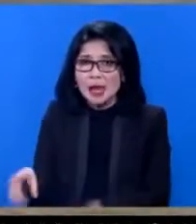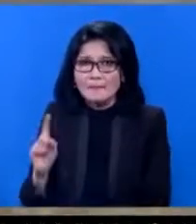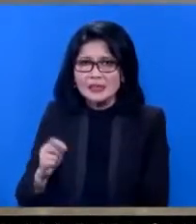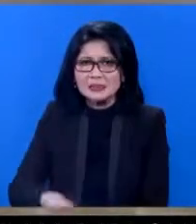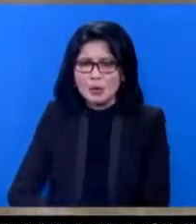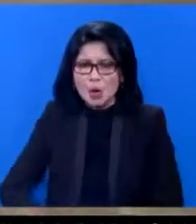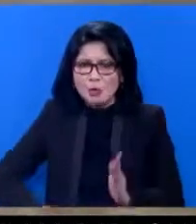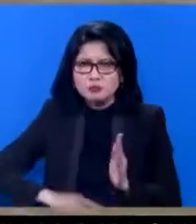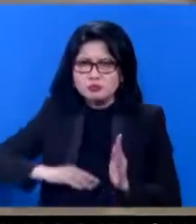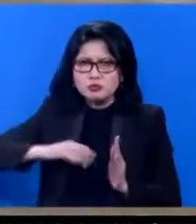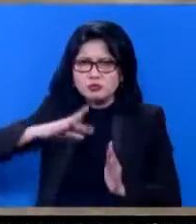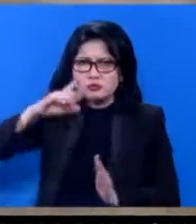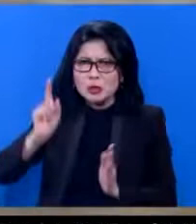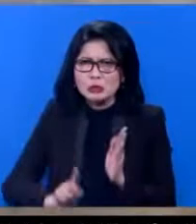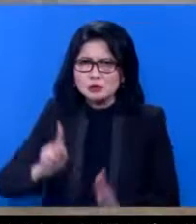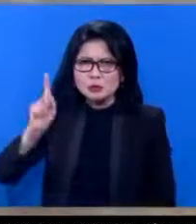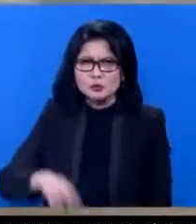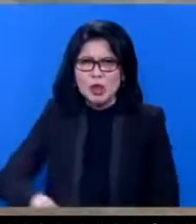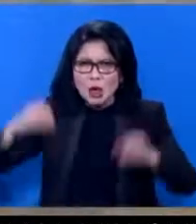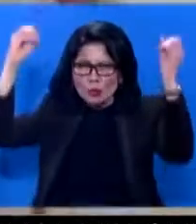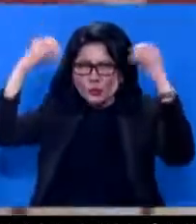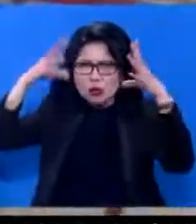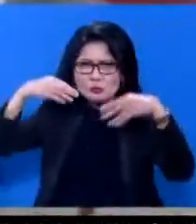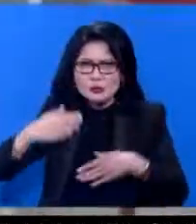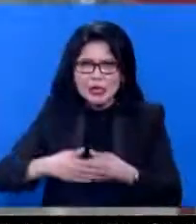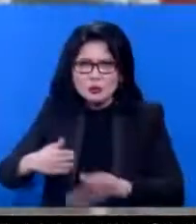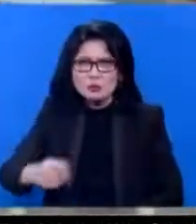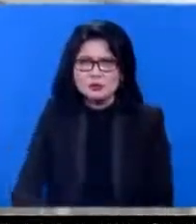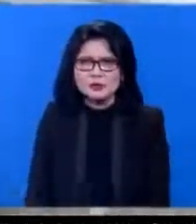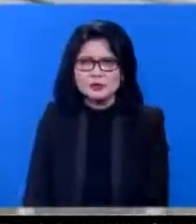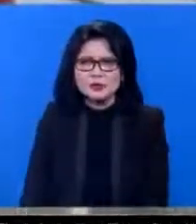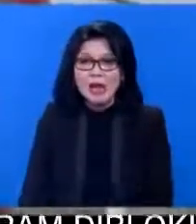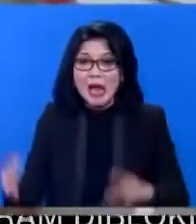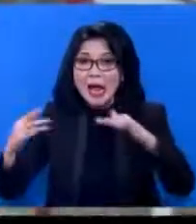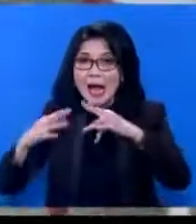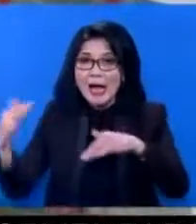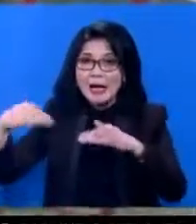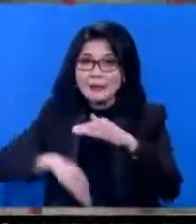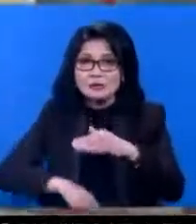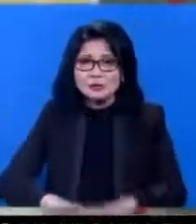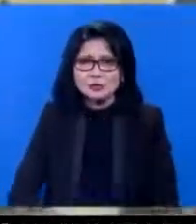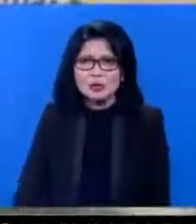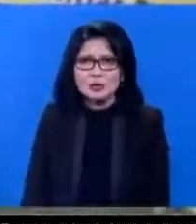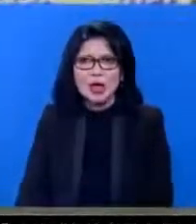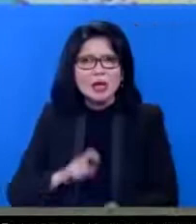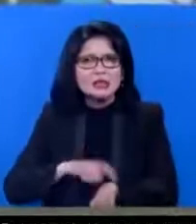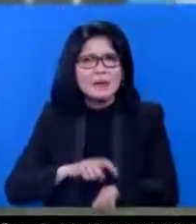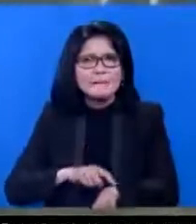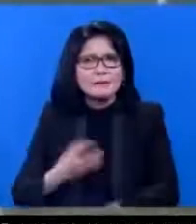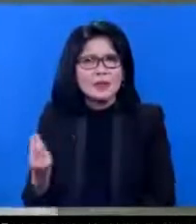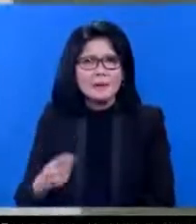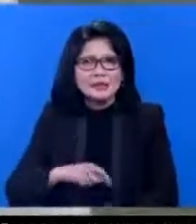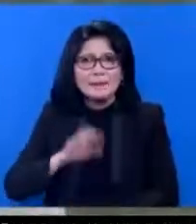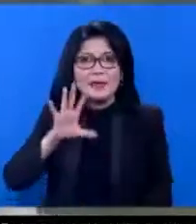terus meninggi seiring dengan hujan yang tidak kunjung mereda. Air masuk mulai jam berapa? Pagi. Jam? Jam